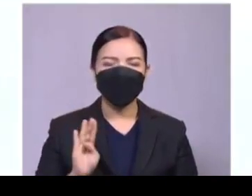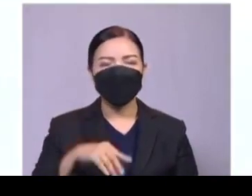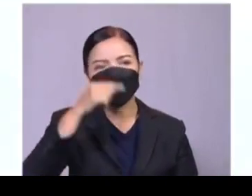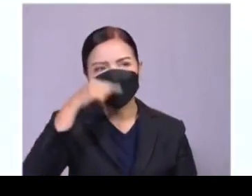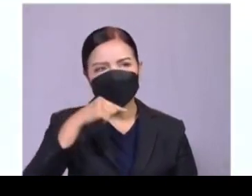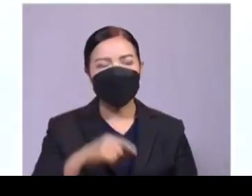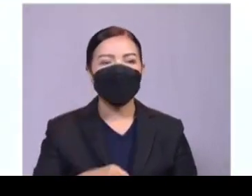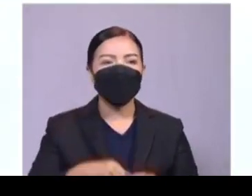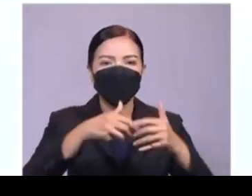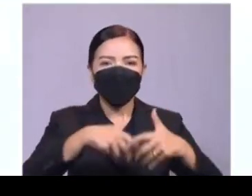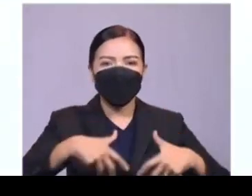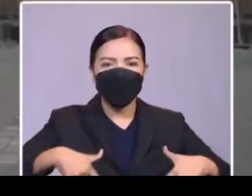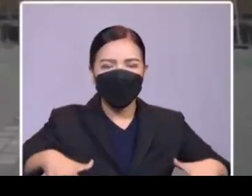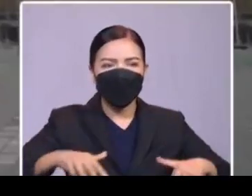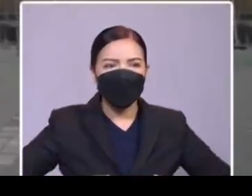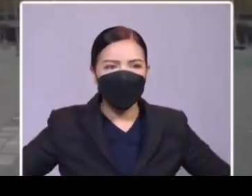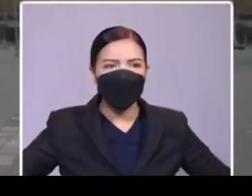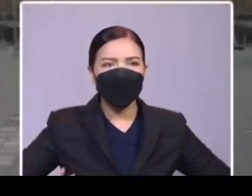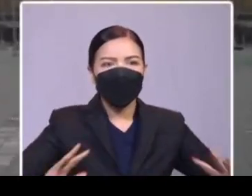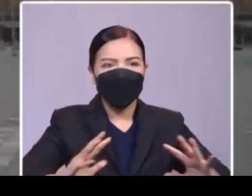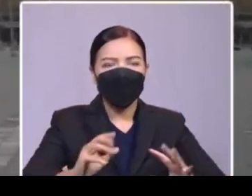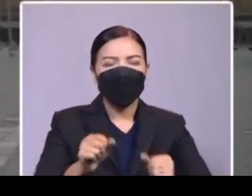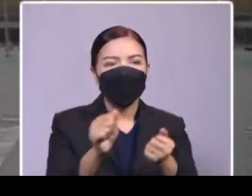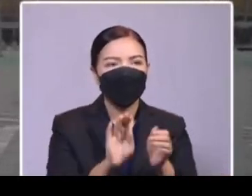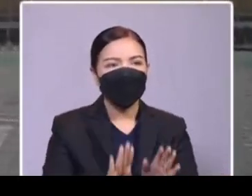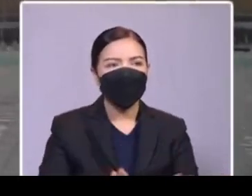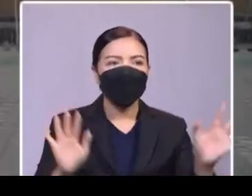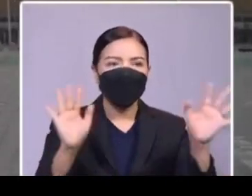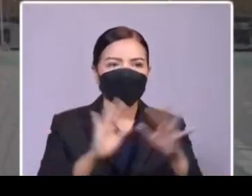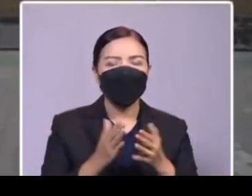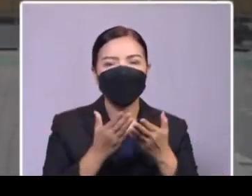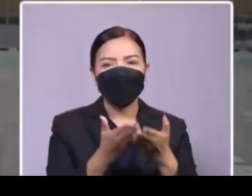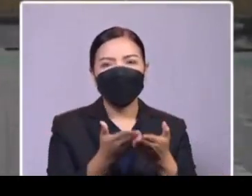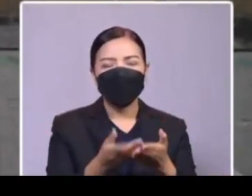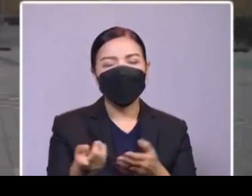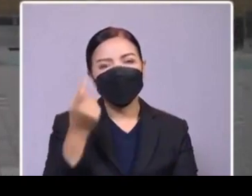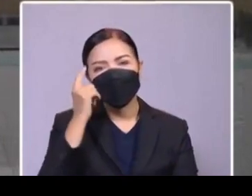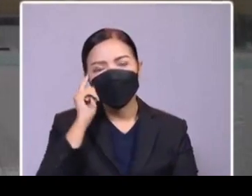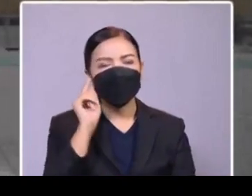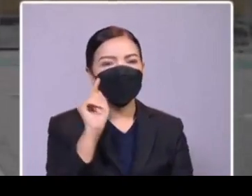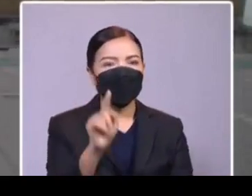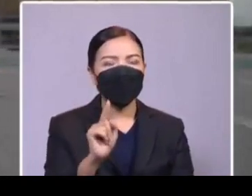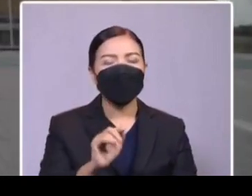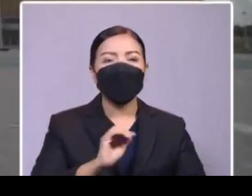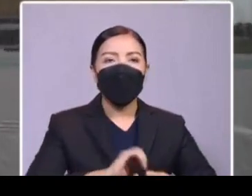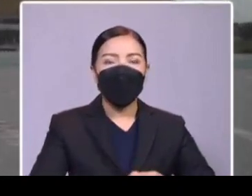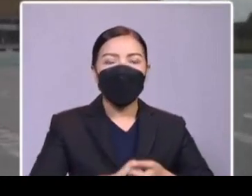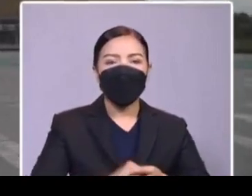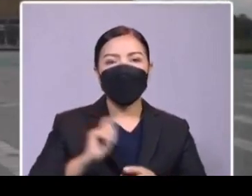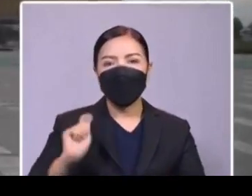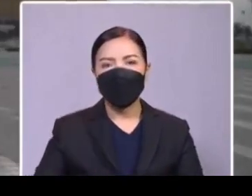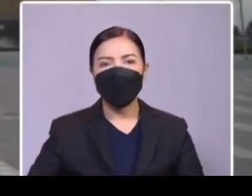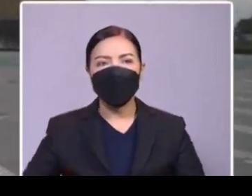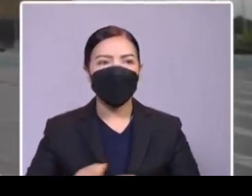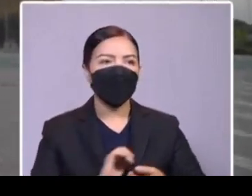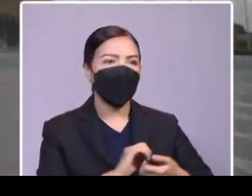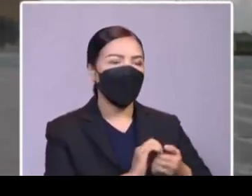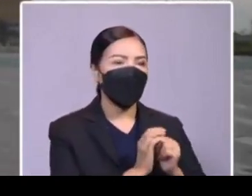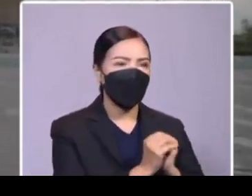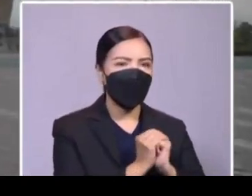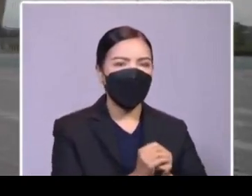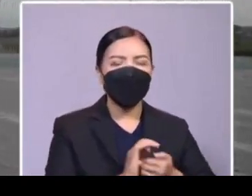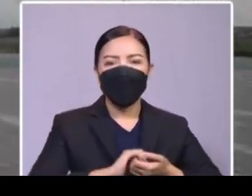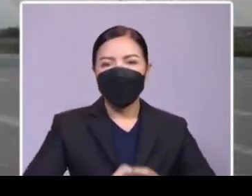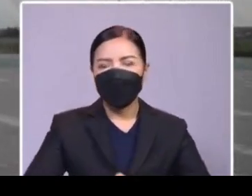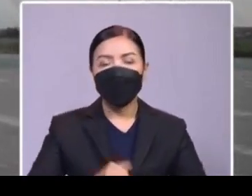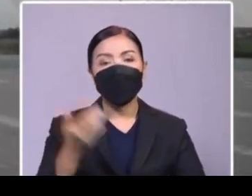สร้างของสนามกีฬาแห่งชาติมรดกเตโซได้รับการออกแบบให้คล้ายกับเรือใบเพื่อรำลึกถึงความสัมพันธ์ระหว่างกัมพูชากับจีนเนื่องจากชาว